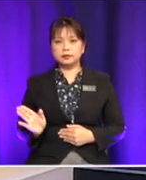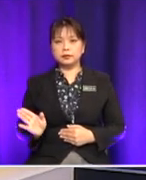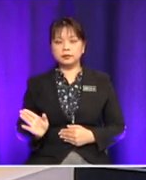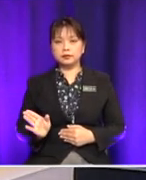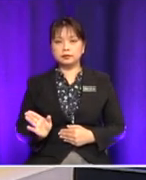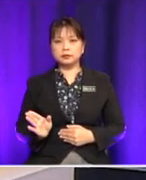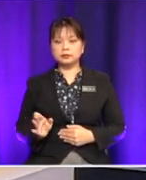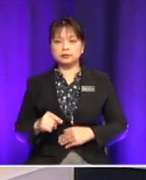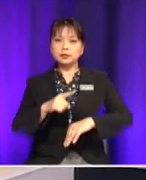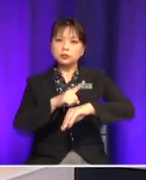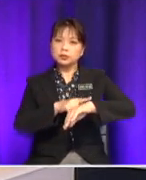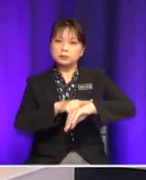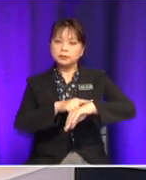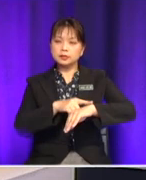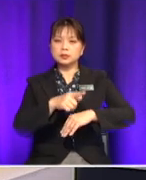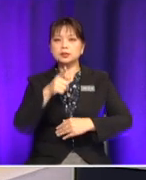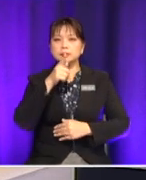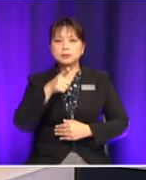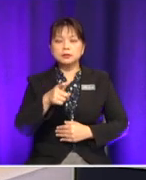zaman dahulu